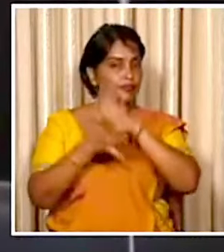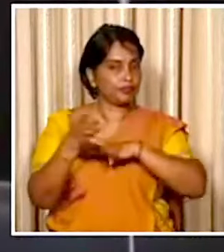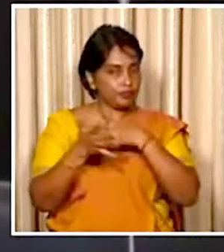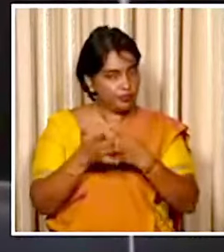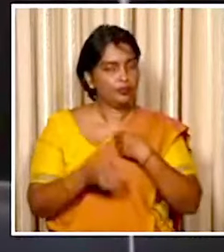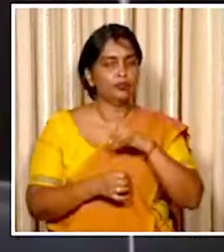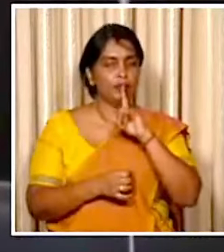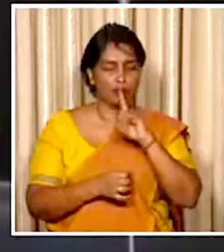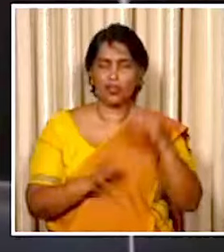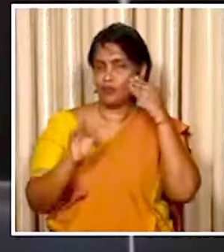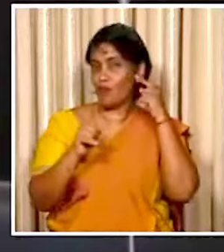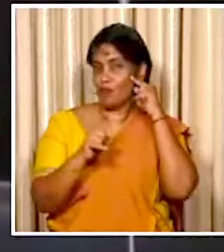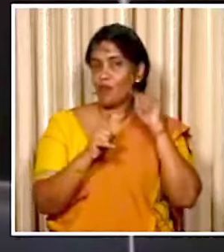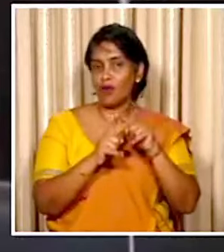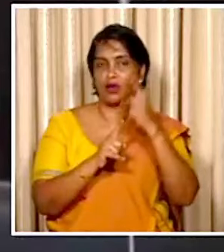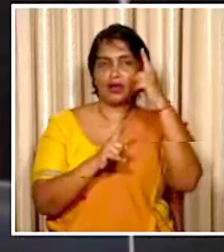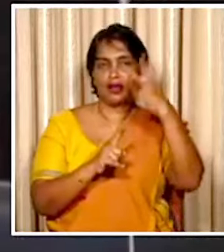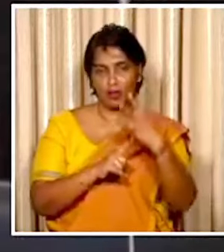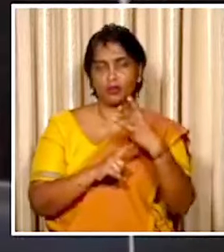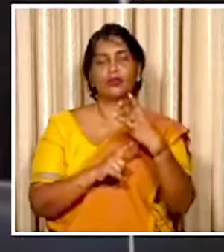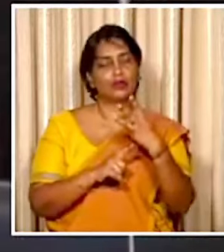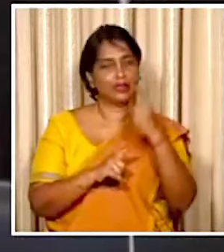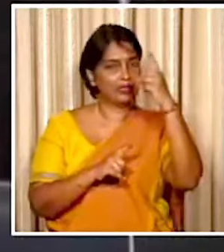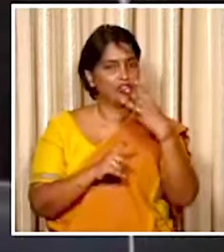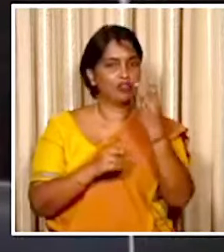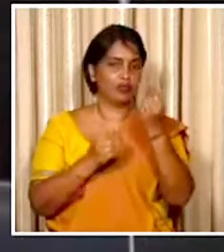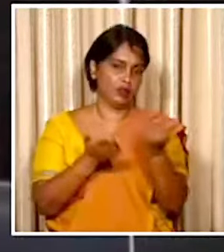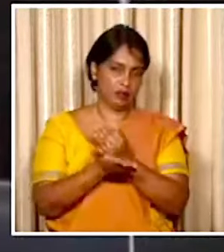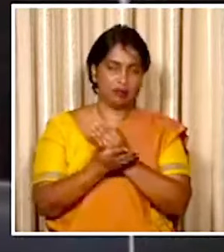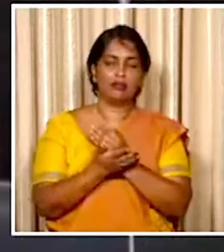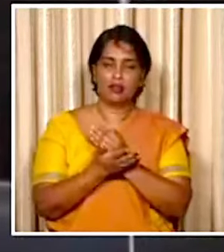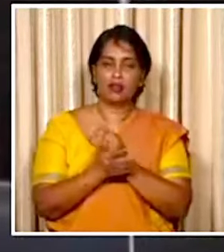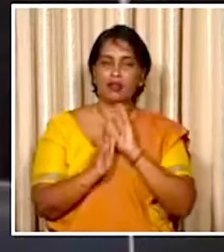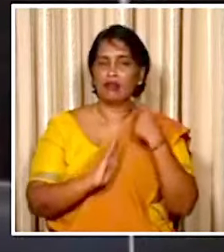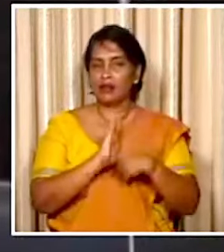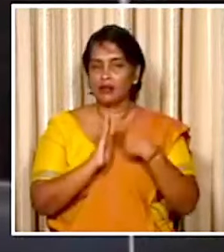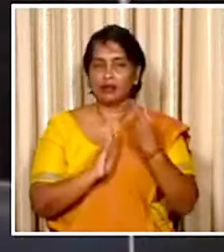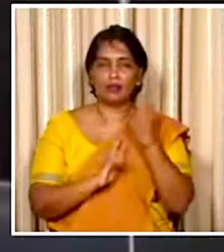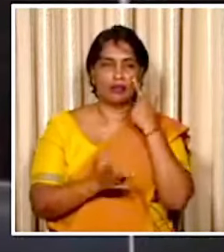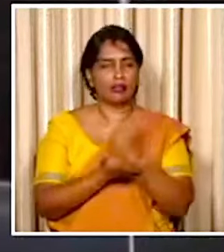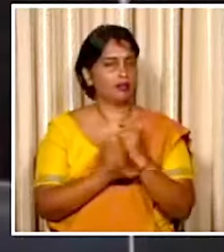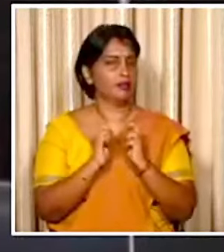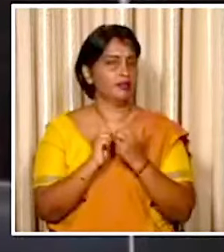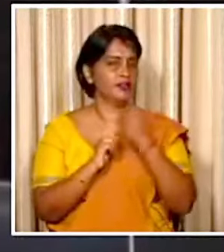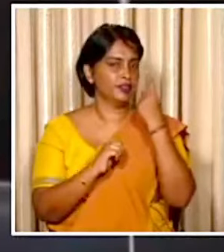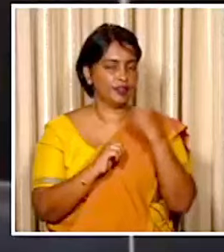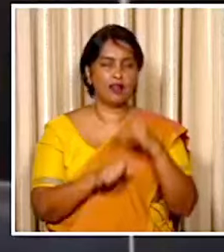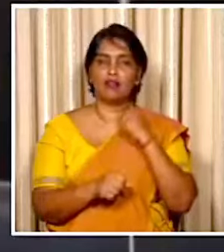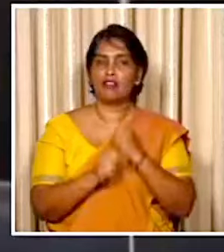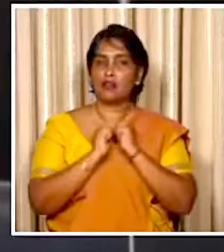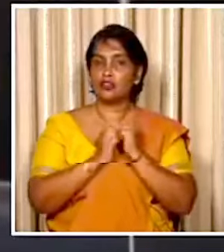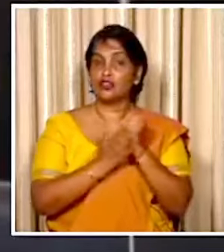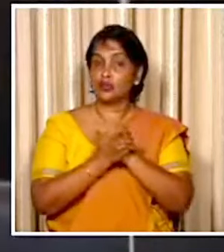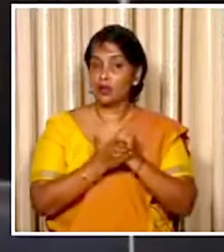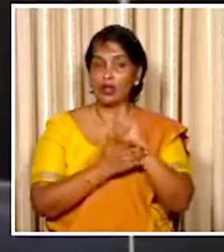යෝජනා කළා මේ සඳහා ඉතුරු තුනෙන් එක කොටසකට මුදල් වෙන් කරන්න නමුත් රටේ ඇතිවෙච්ච ආර්ථික තත්ත්වය තුළ සහ රජයේ සේවකයන් සියලු